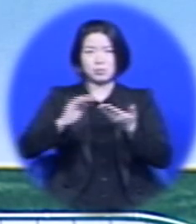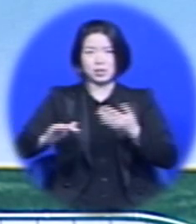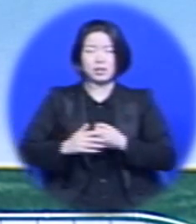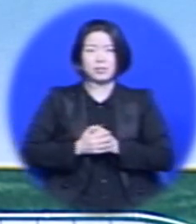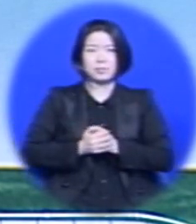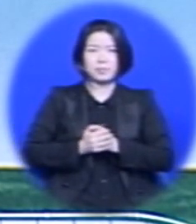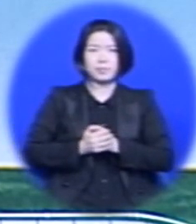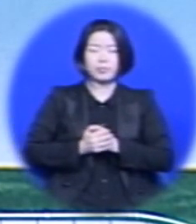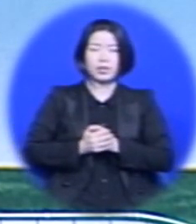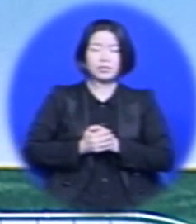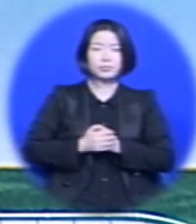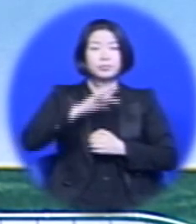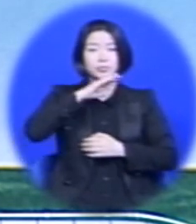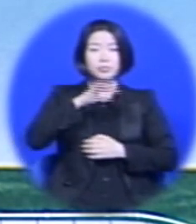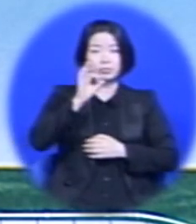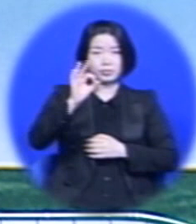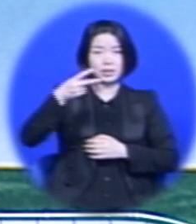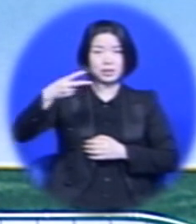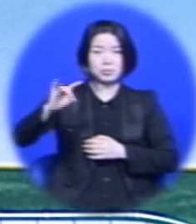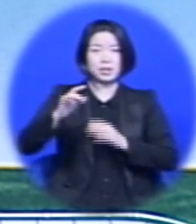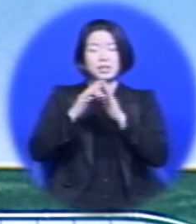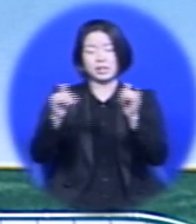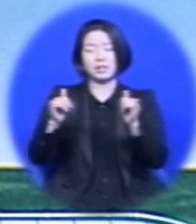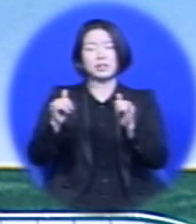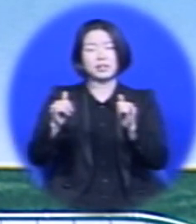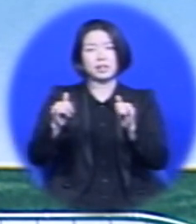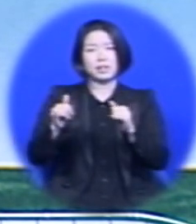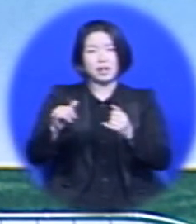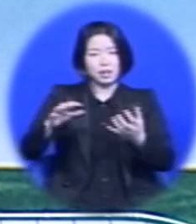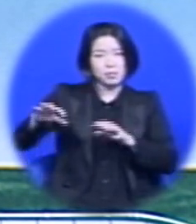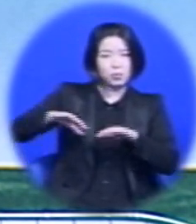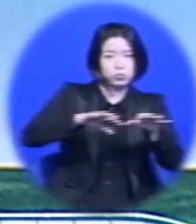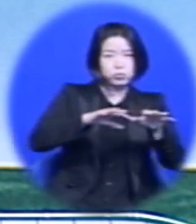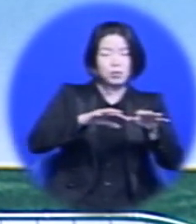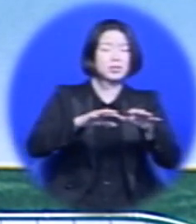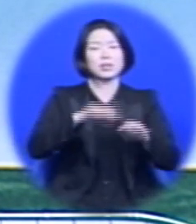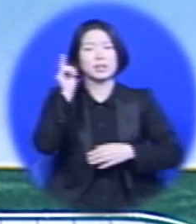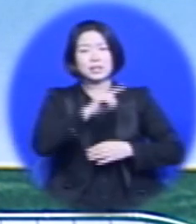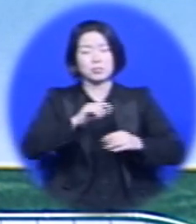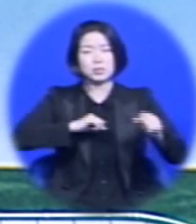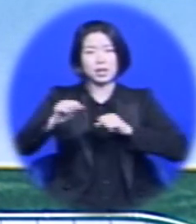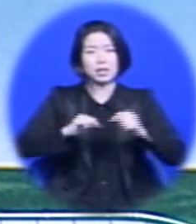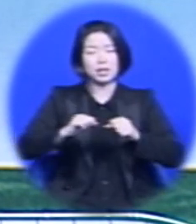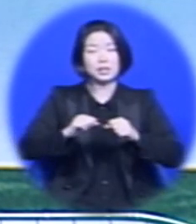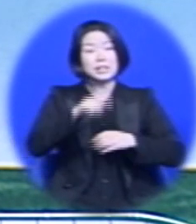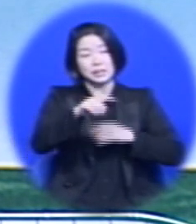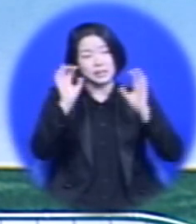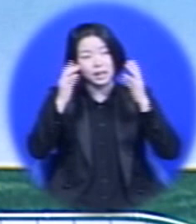것입 십대들이 때때로 이렇게 몰려다니면서 나쁜 짓을 하고 있는 그런